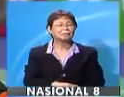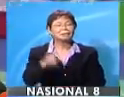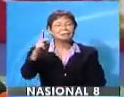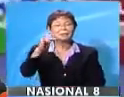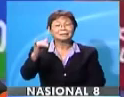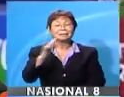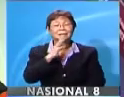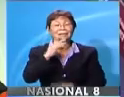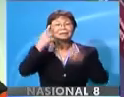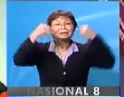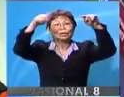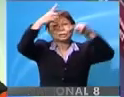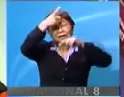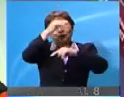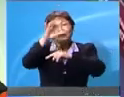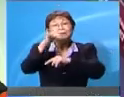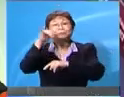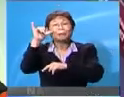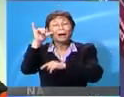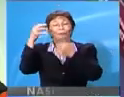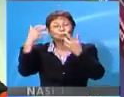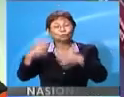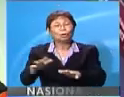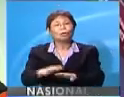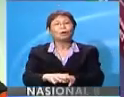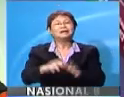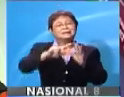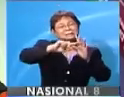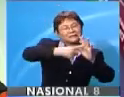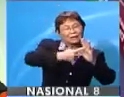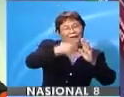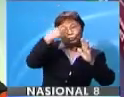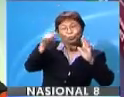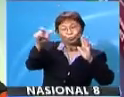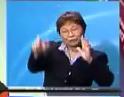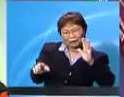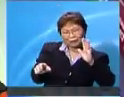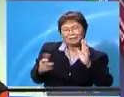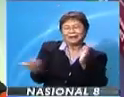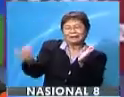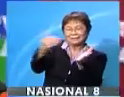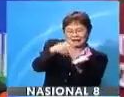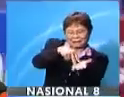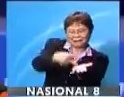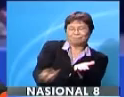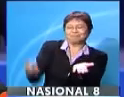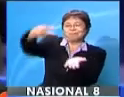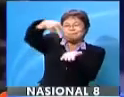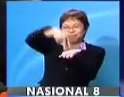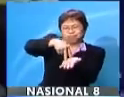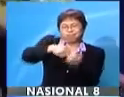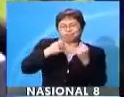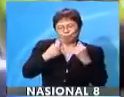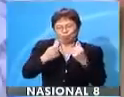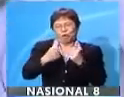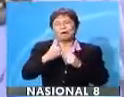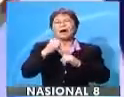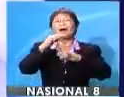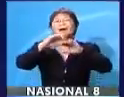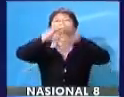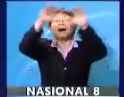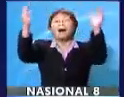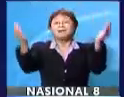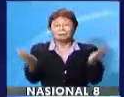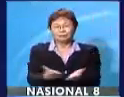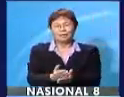Khairi menganggap kejayaan Chong Wei semalam sedikit sebanyak menjadi detik permulaan untuk dirinya kembali bangkit di pentas antarabangsa. Khairi berkata demikian